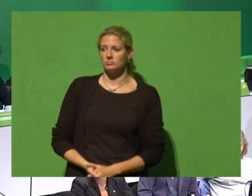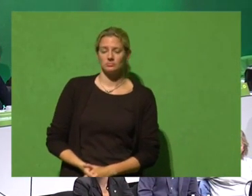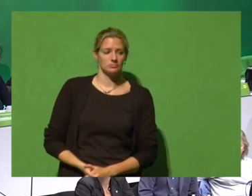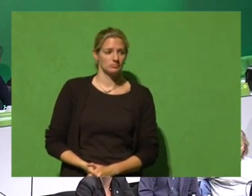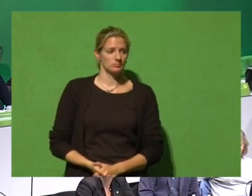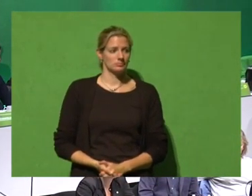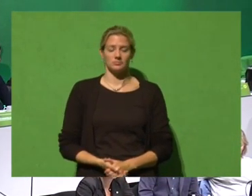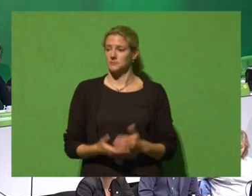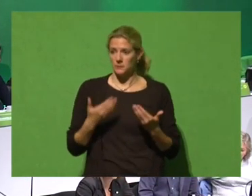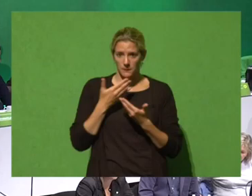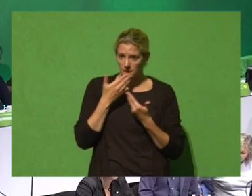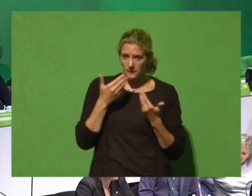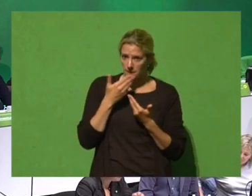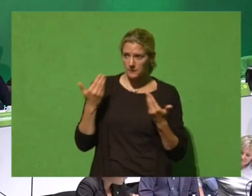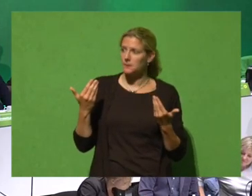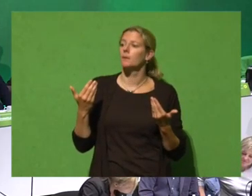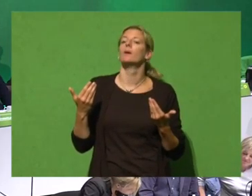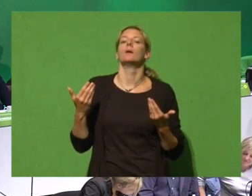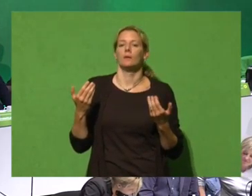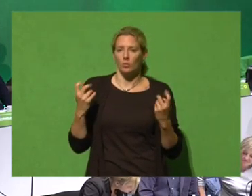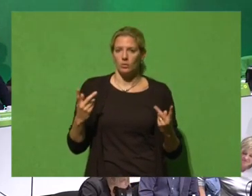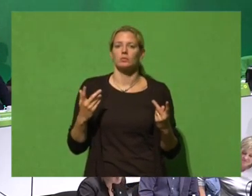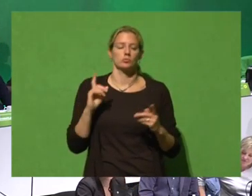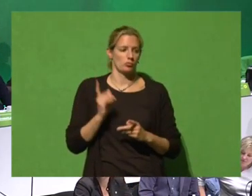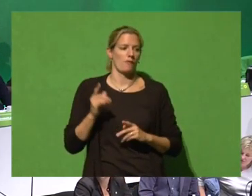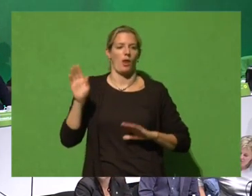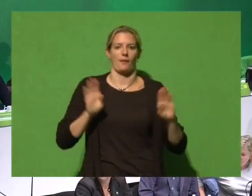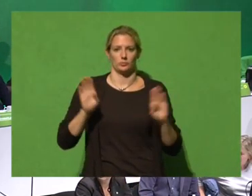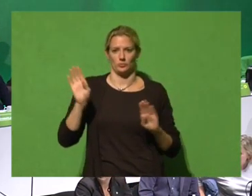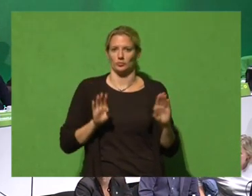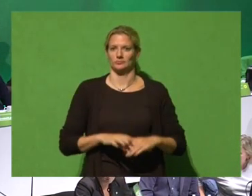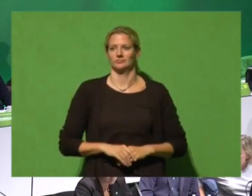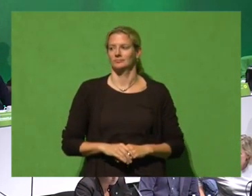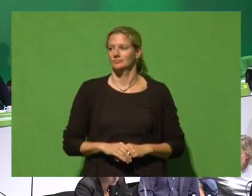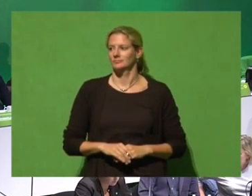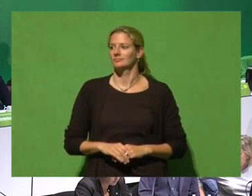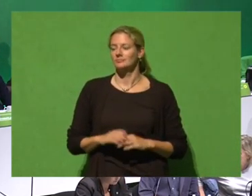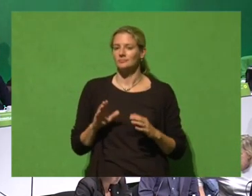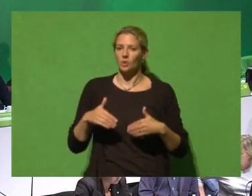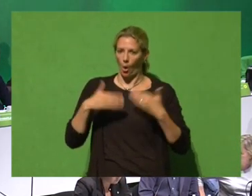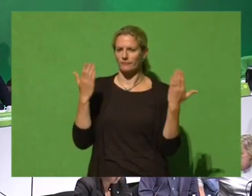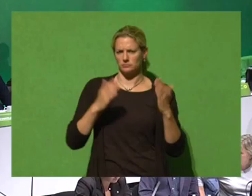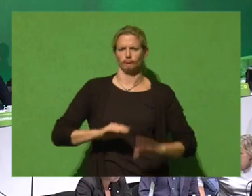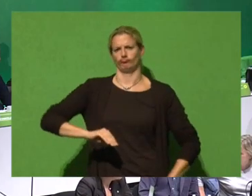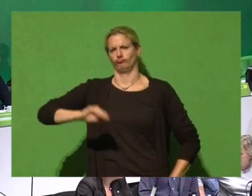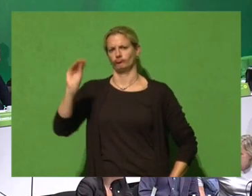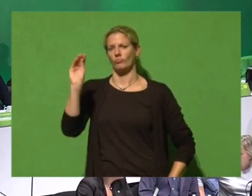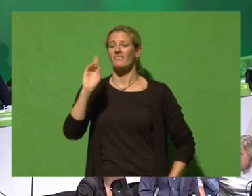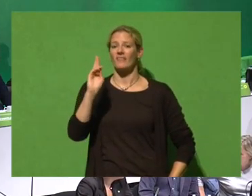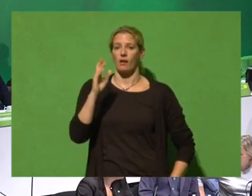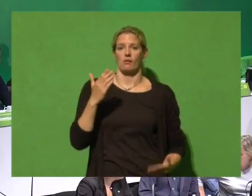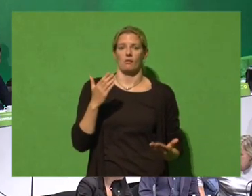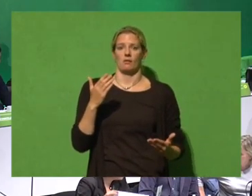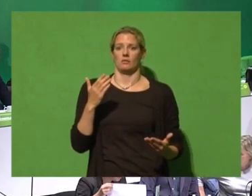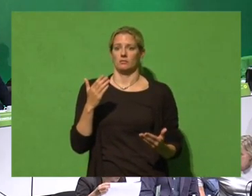Das sehe ich nicht. Dann können wir auch hier direkt zur Abstimmung kommen. Und das machen wir auch hier wieder offen per Kartenzeichen. Also